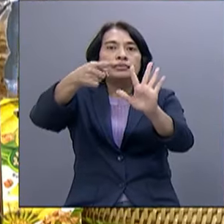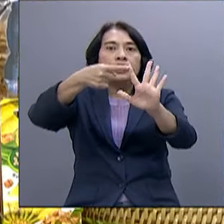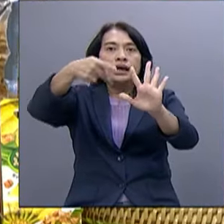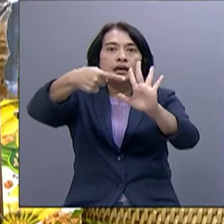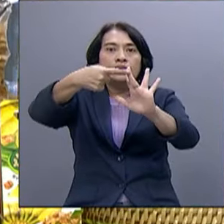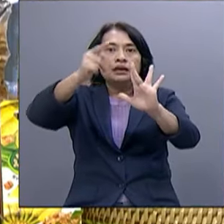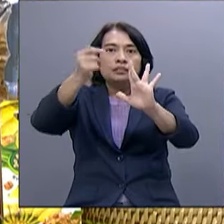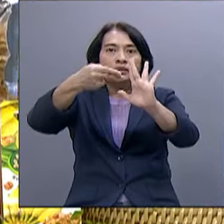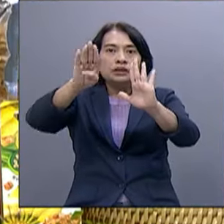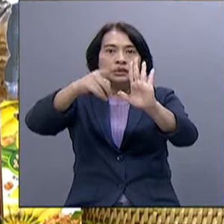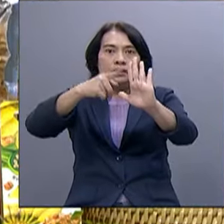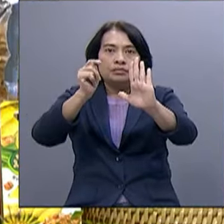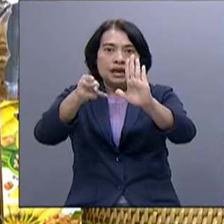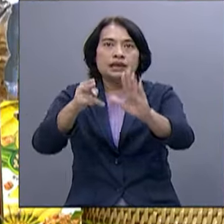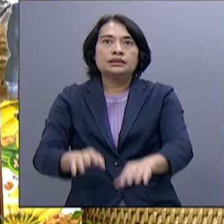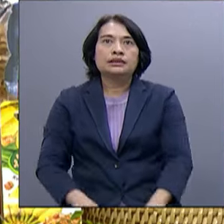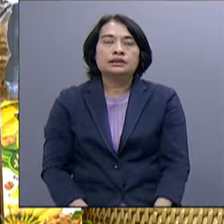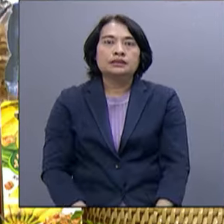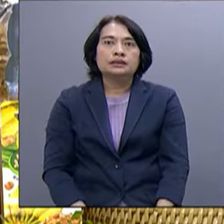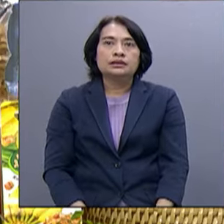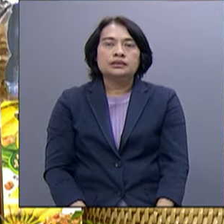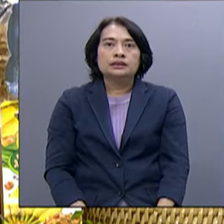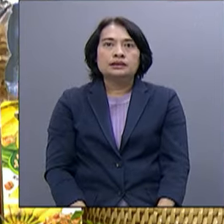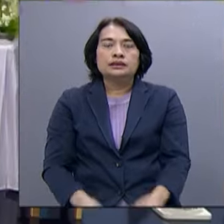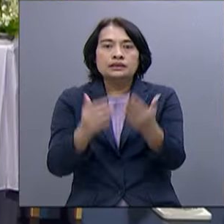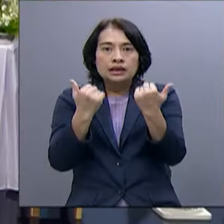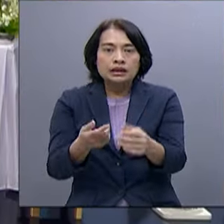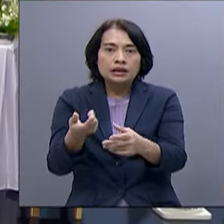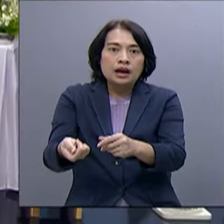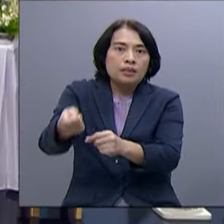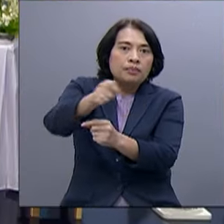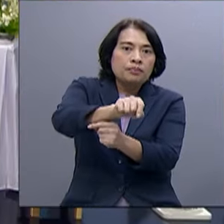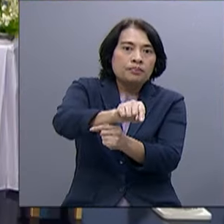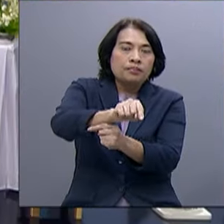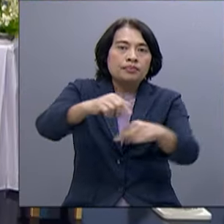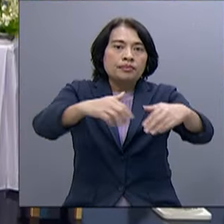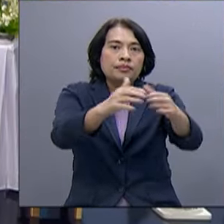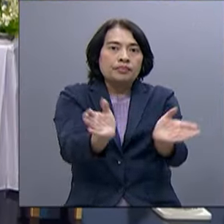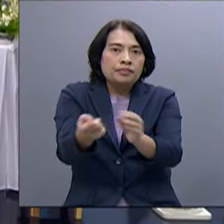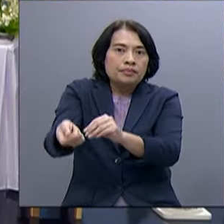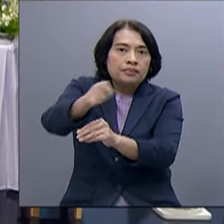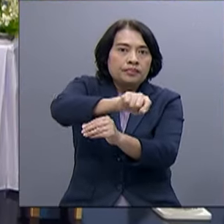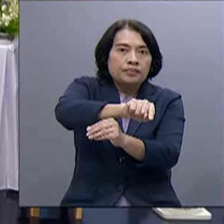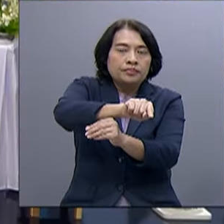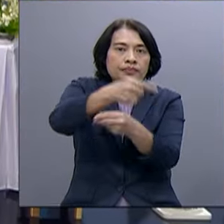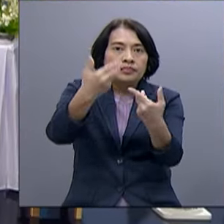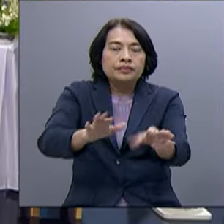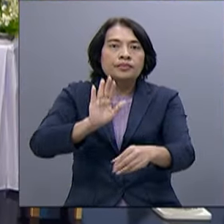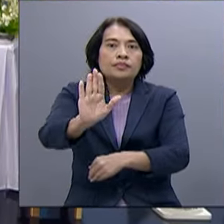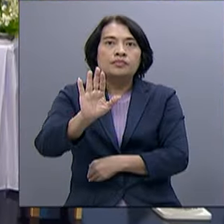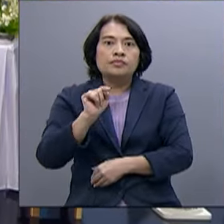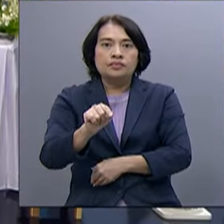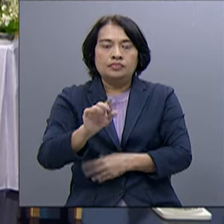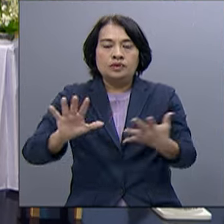ตรีอะค่ะถ้าพูดถึงเรื่องของการตักบาตรดอกข้าวพรรษาเรามีมาตั้งแต่เมื่อไหร่คะ ครับจริงๆงานประเพณีตักบาตรดอกข้าวพรรษานะครับเป็นประเพ